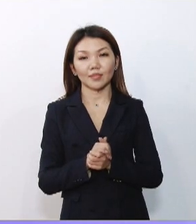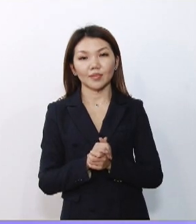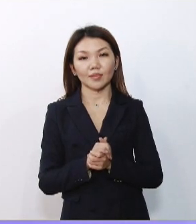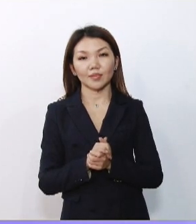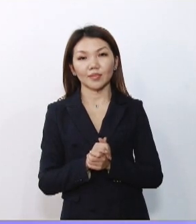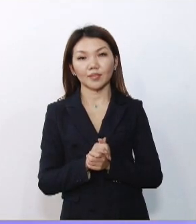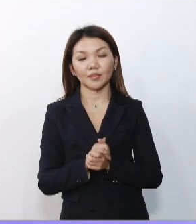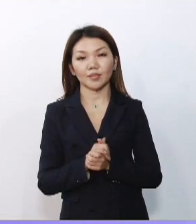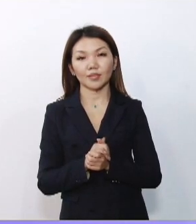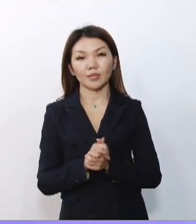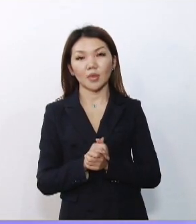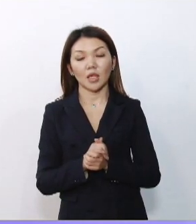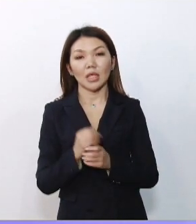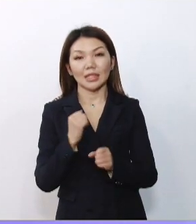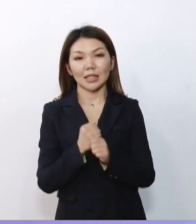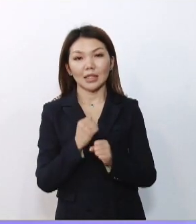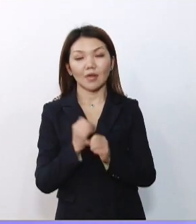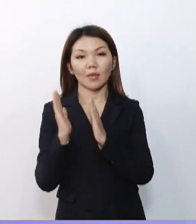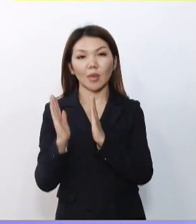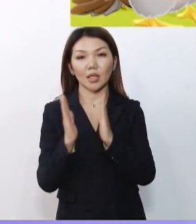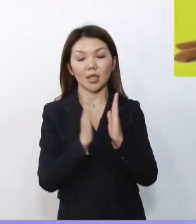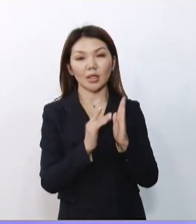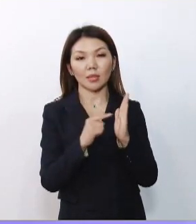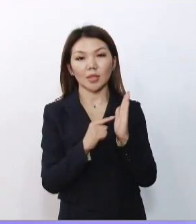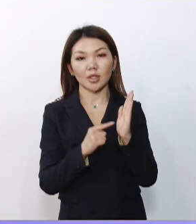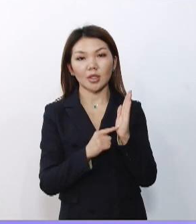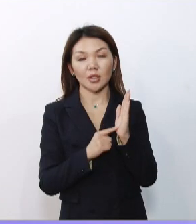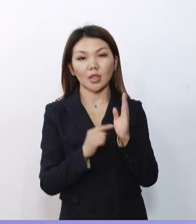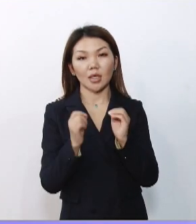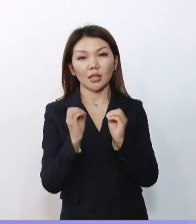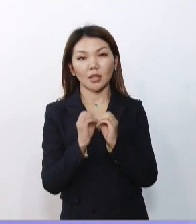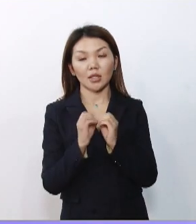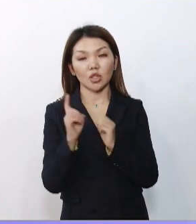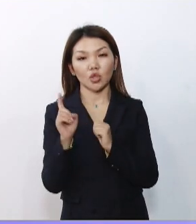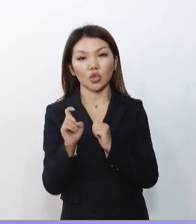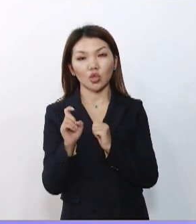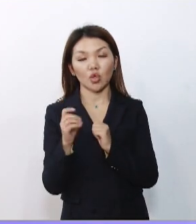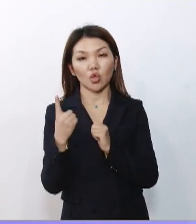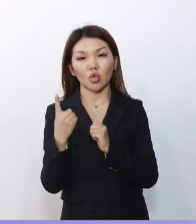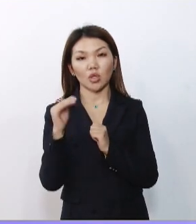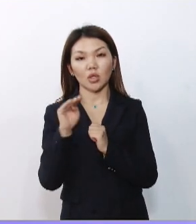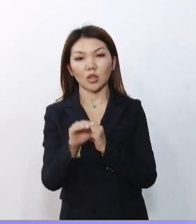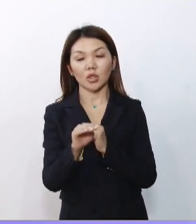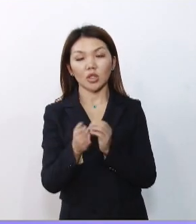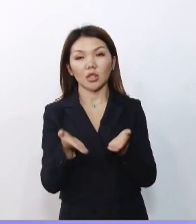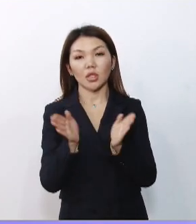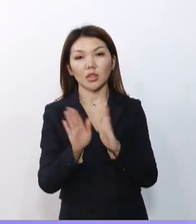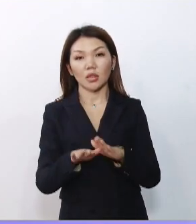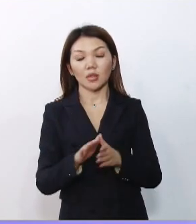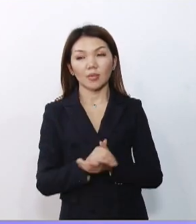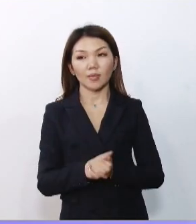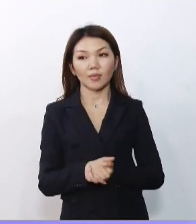Давайте составим алгоритм деления на 10, 100 и 1000 с остатком.